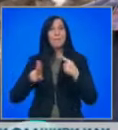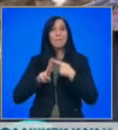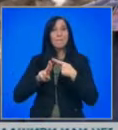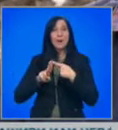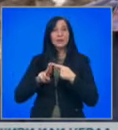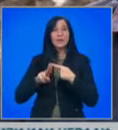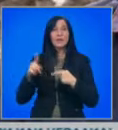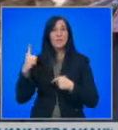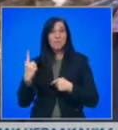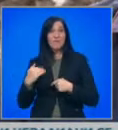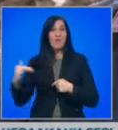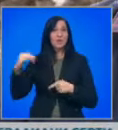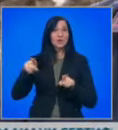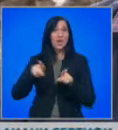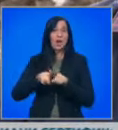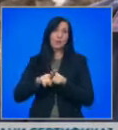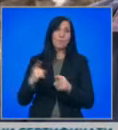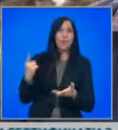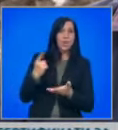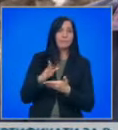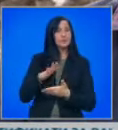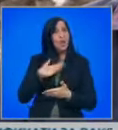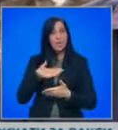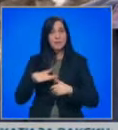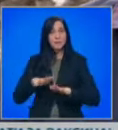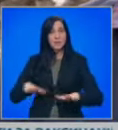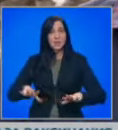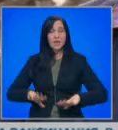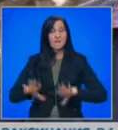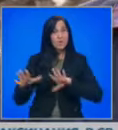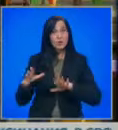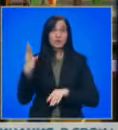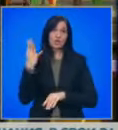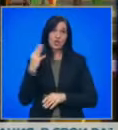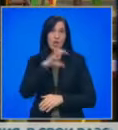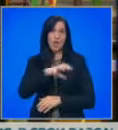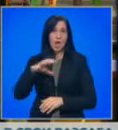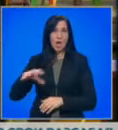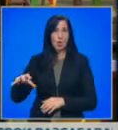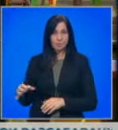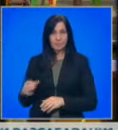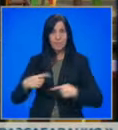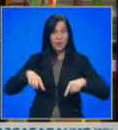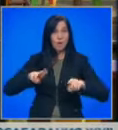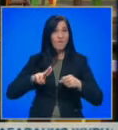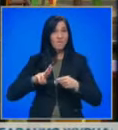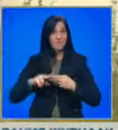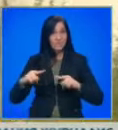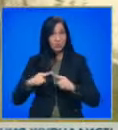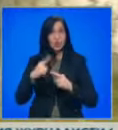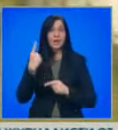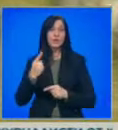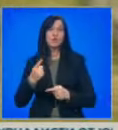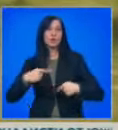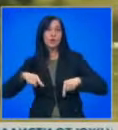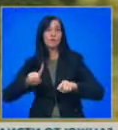първия етаж, така както е по наредба, ще има детска градина по всяка вероятност за 4 групи. Район Витоша е един от районите, в които ситуацията